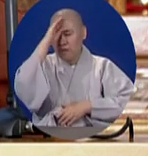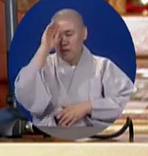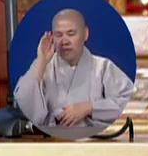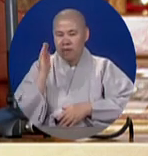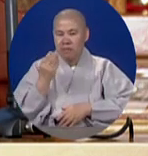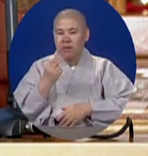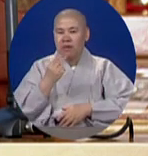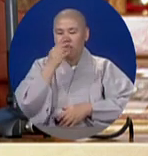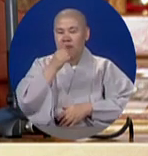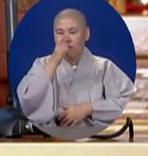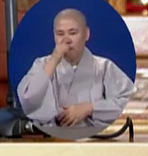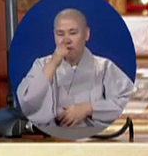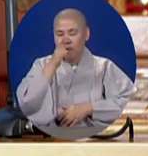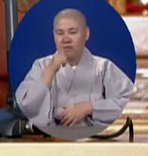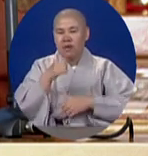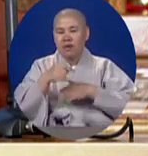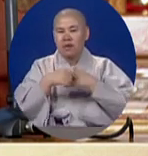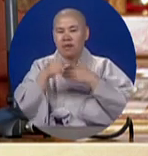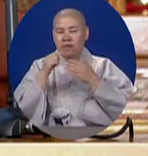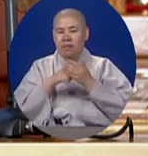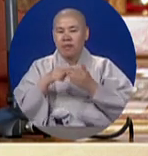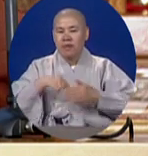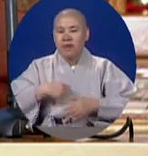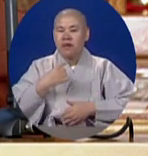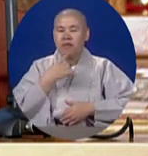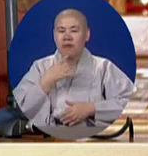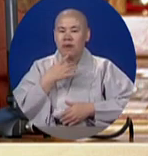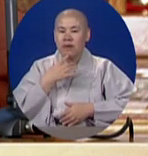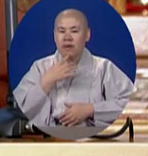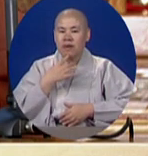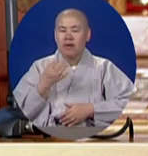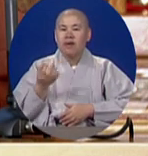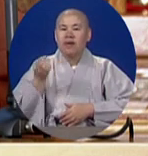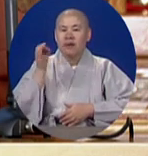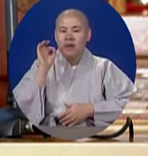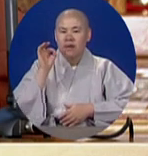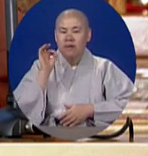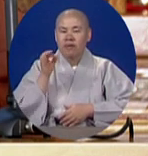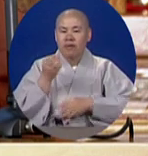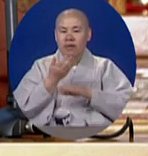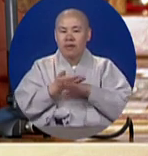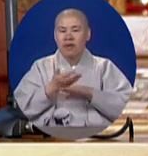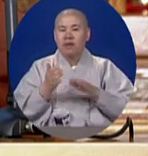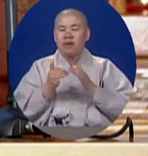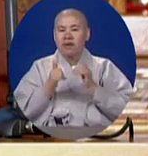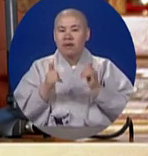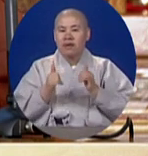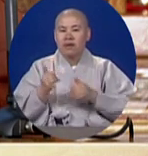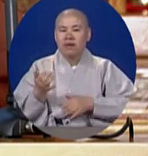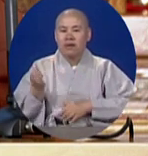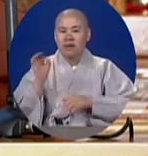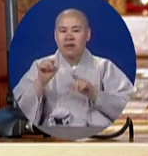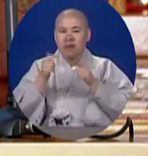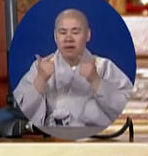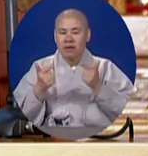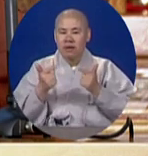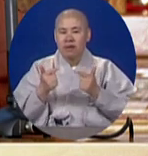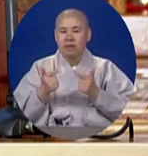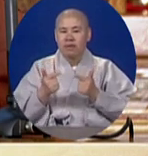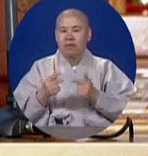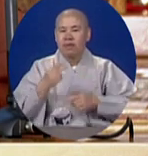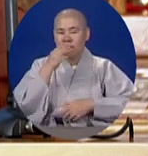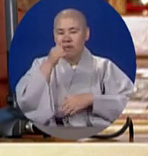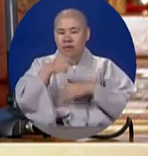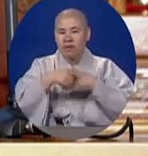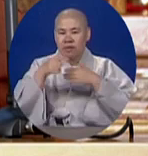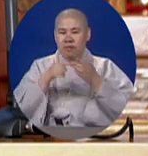중생심이에요. 그 왜 그러냐면 자기만 인정하고 다른이 인정하지 않는 게 만인데 그게 아주